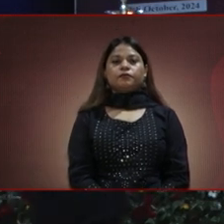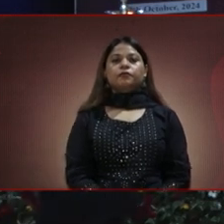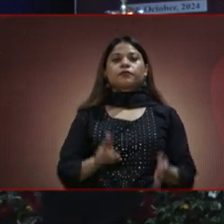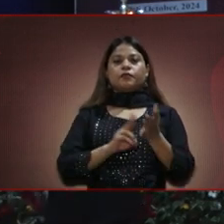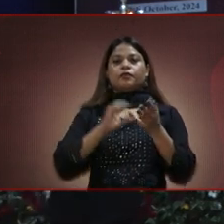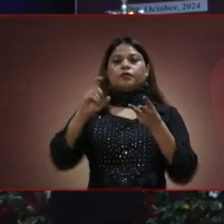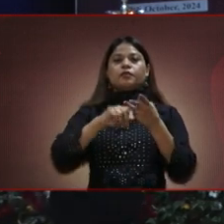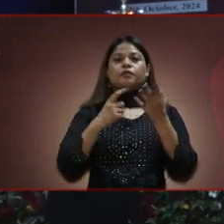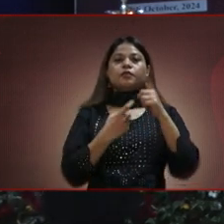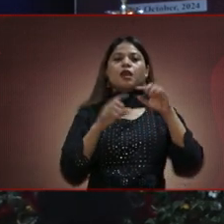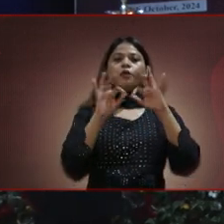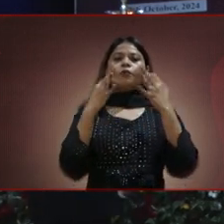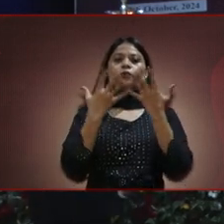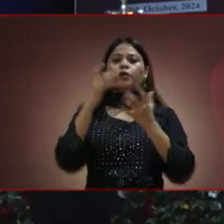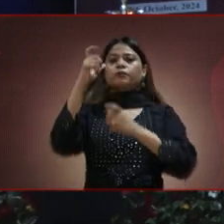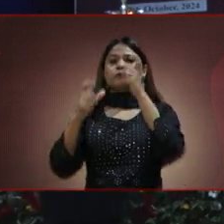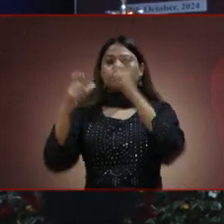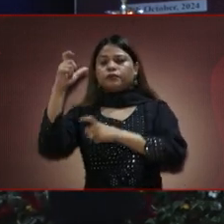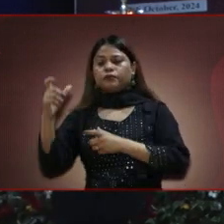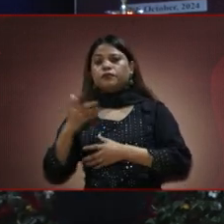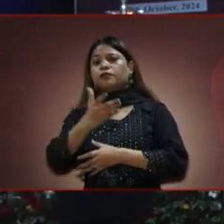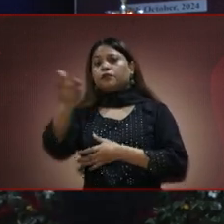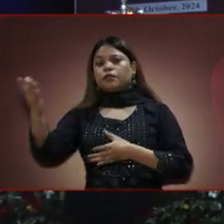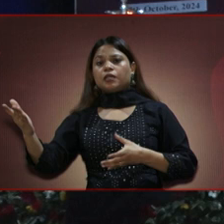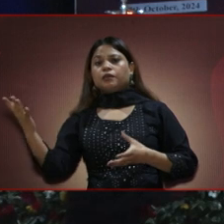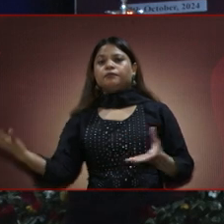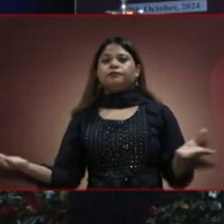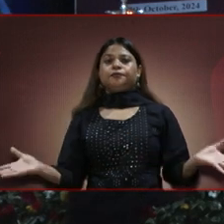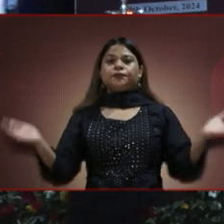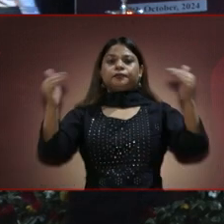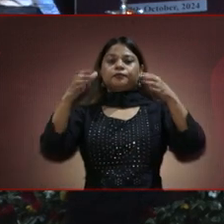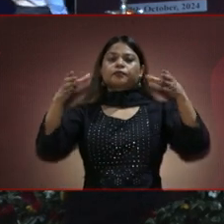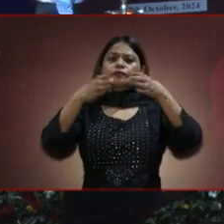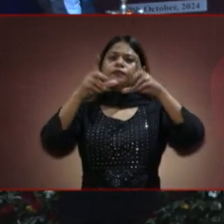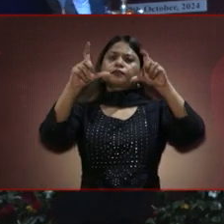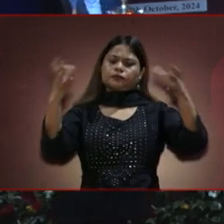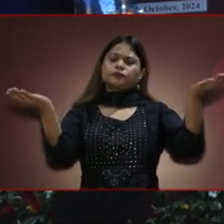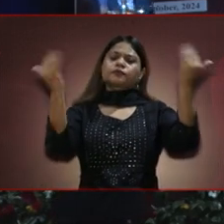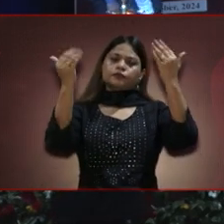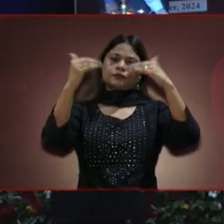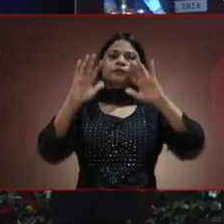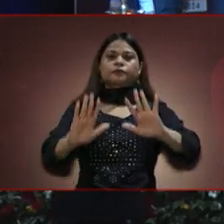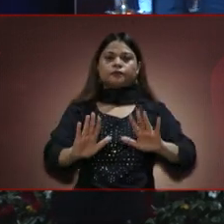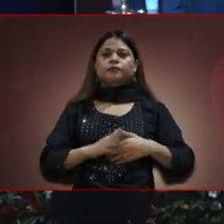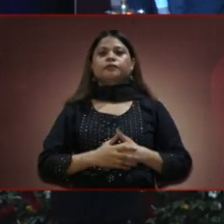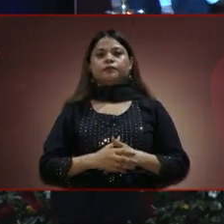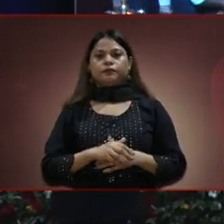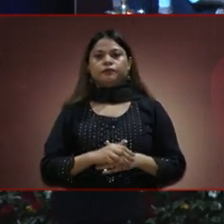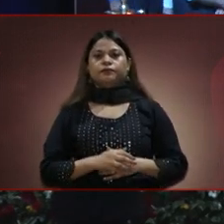NCRT परिवार के हमारे जो सदस्य हमारे साथ जुड़े हैं, आप भी ग्रुप फोटोग्राफ के लिए मंच पर ज़रूर आएं.